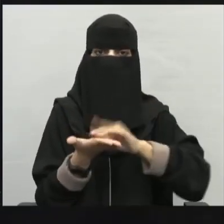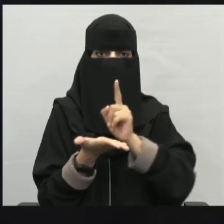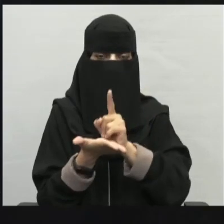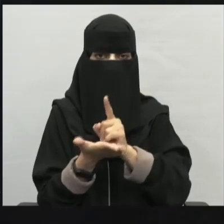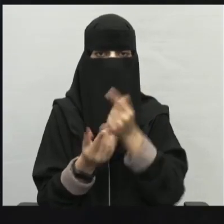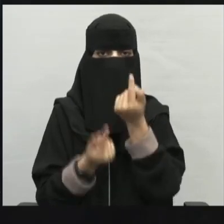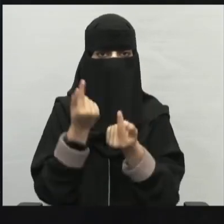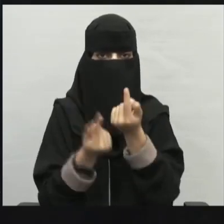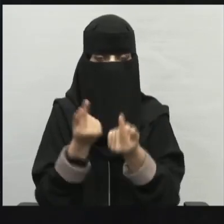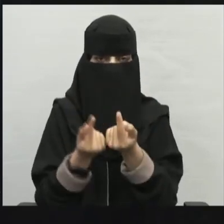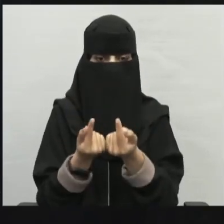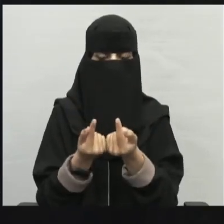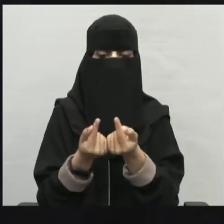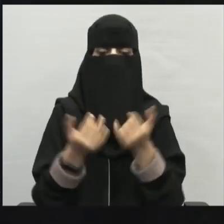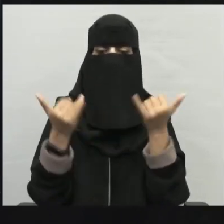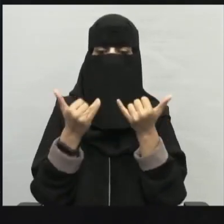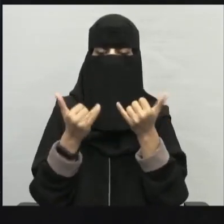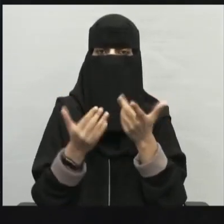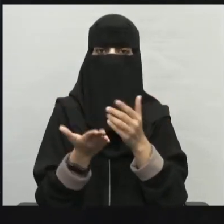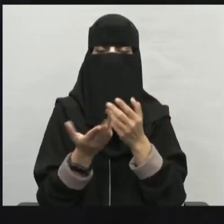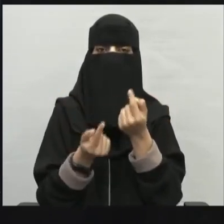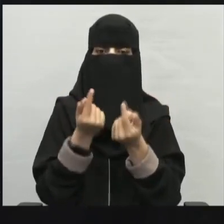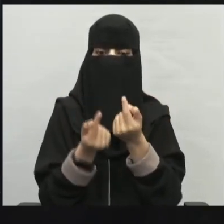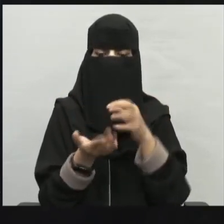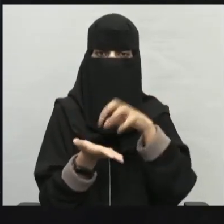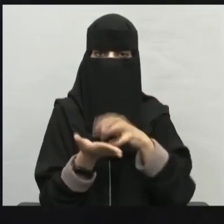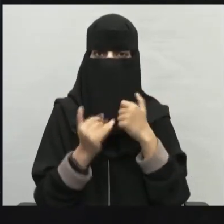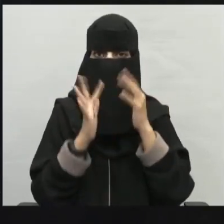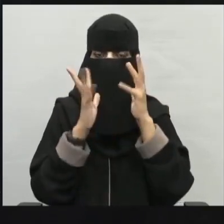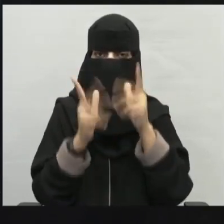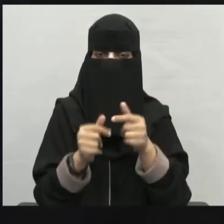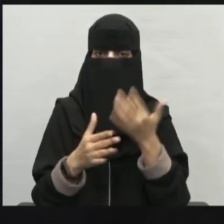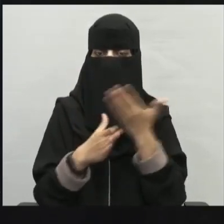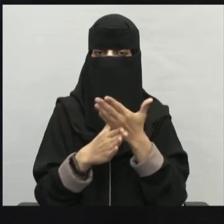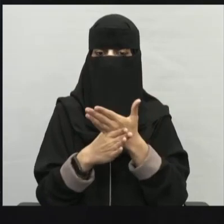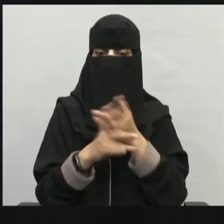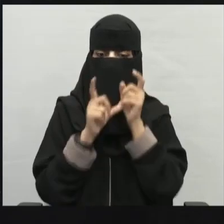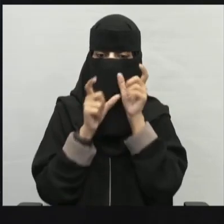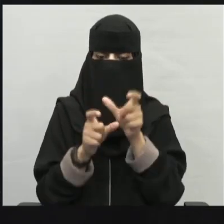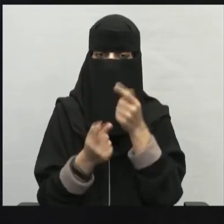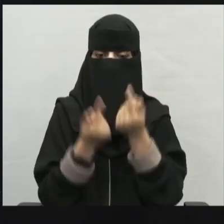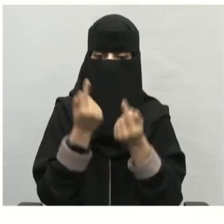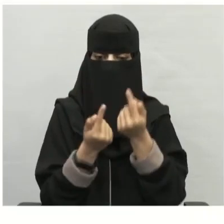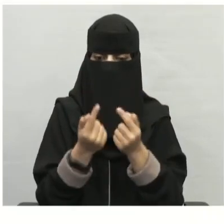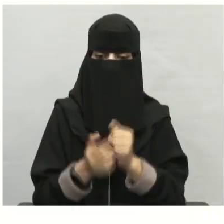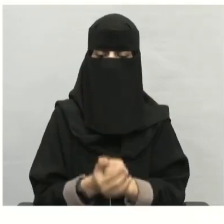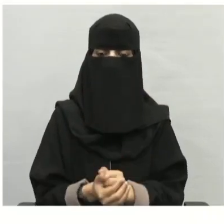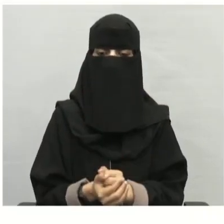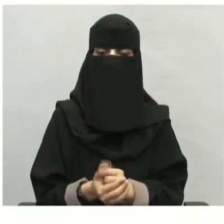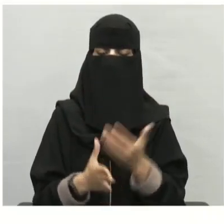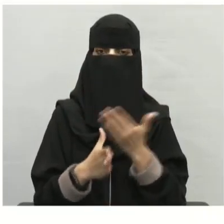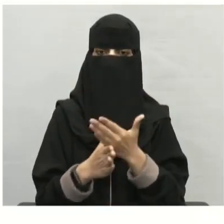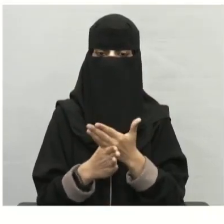المزروعات اهميه المزروعات وذكرنا لماذا نهتم بهذه المزروعات لانها